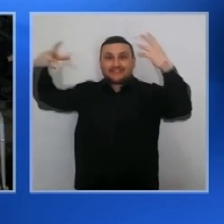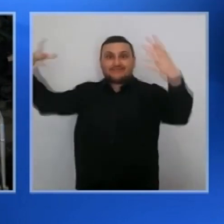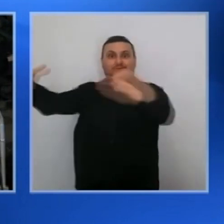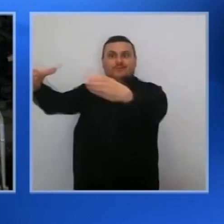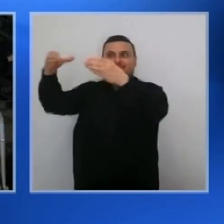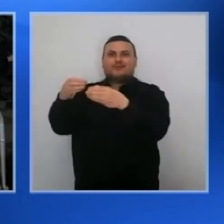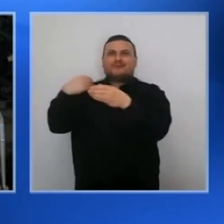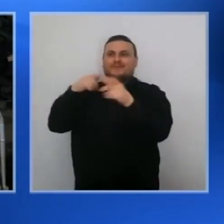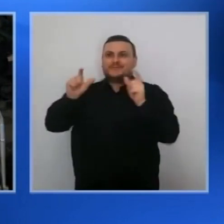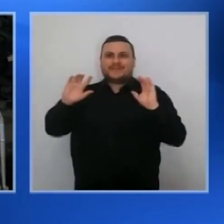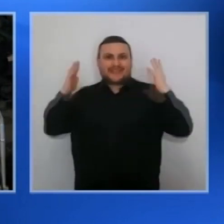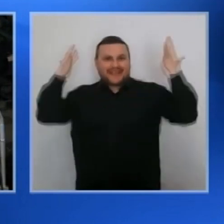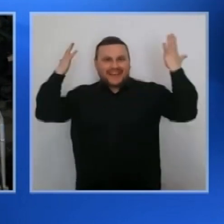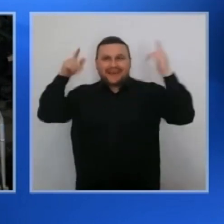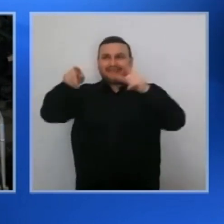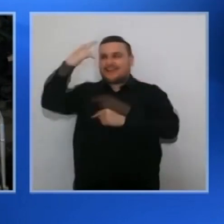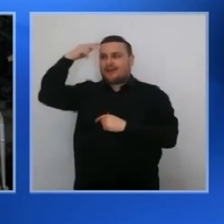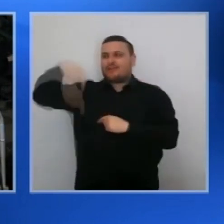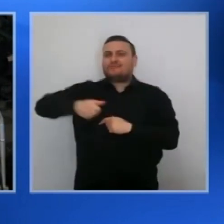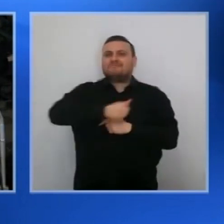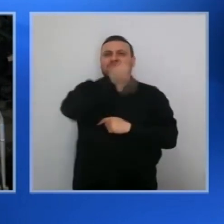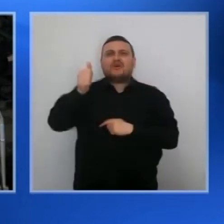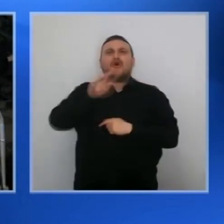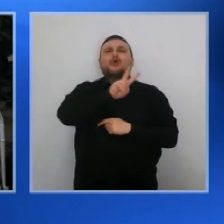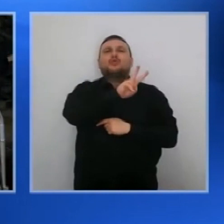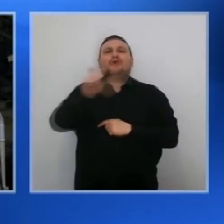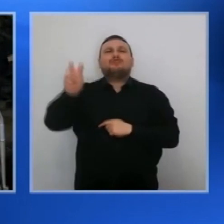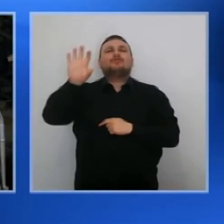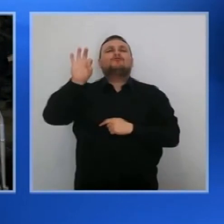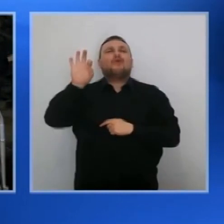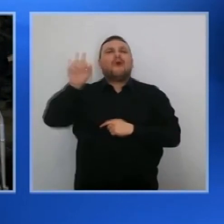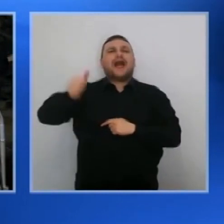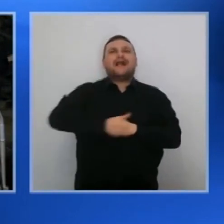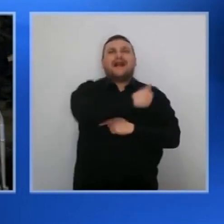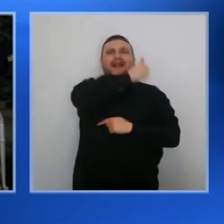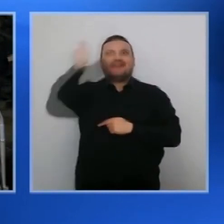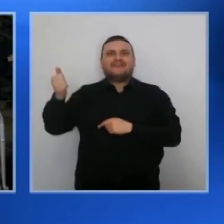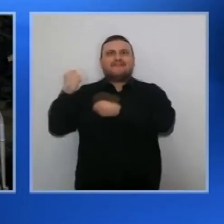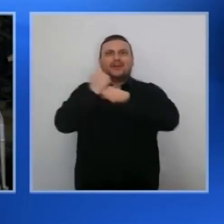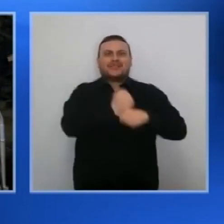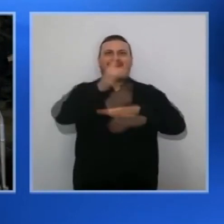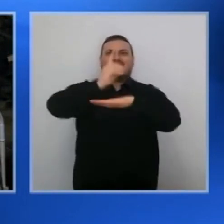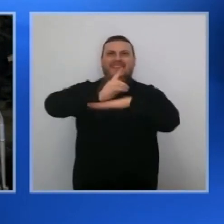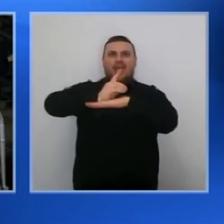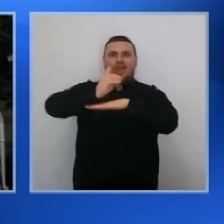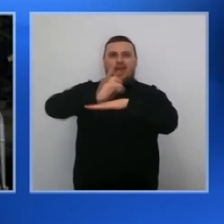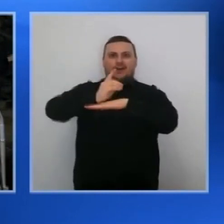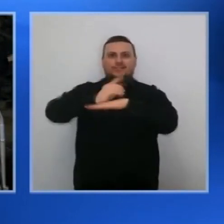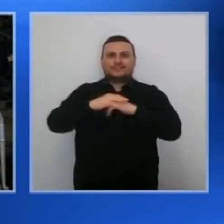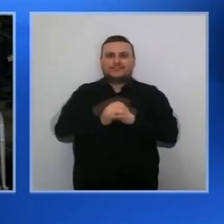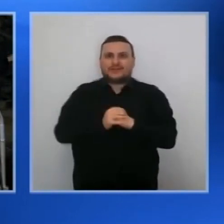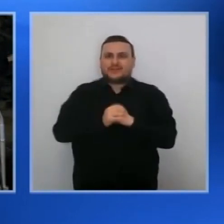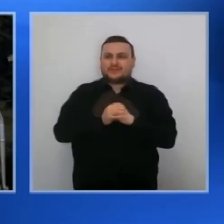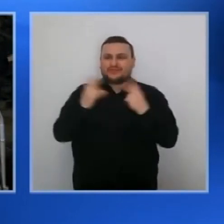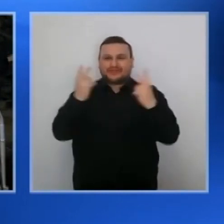ricordano il 250 anniversario della fondazione della diocesi. Questi bielesi, non è facile di